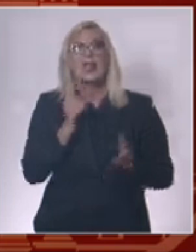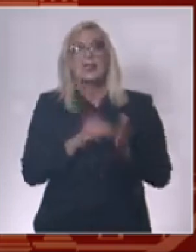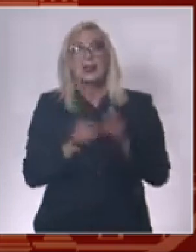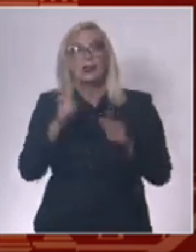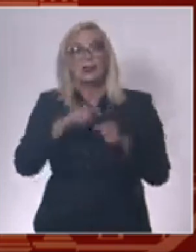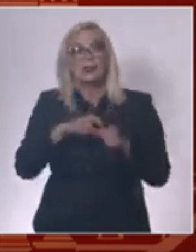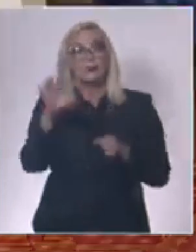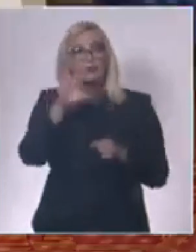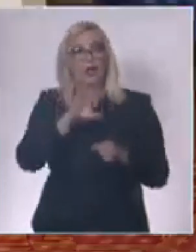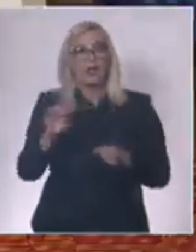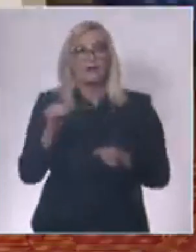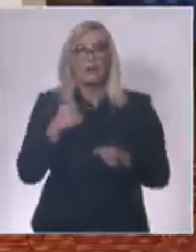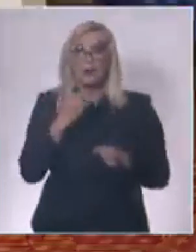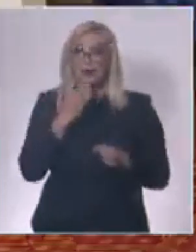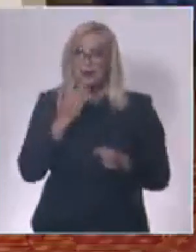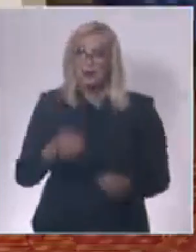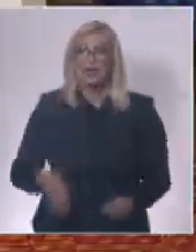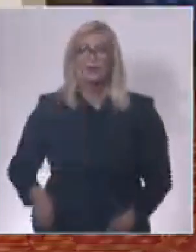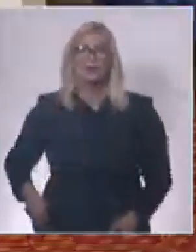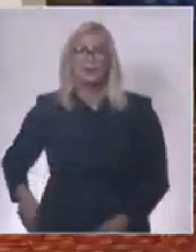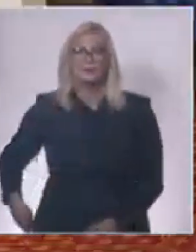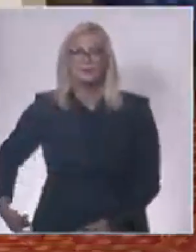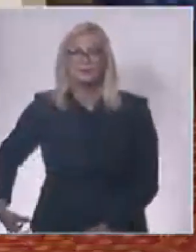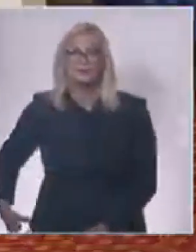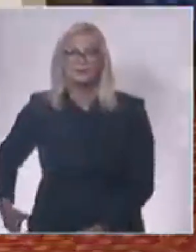Ви благодарам.